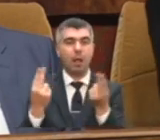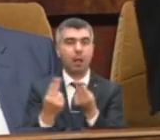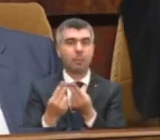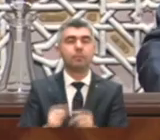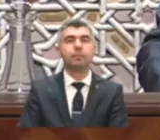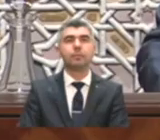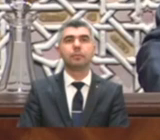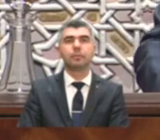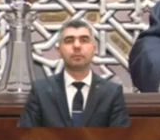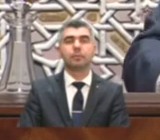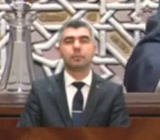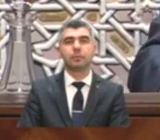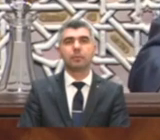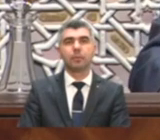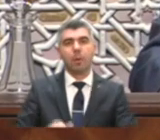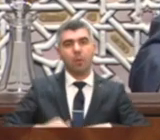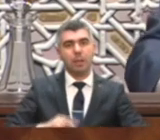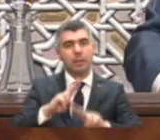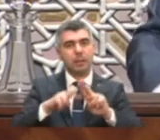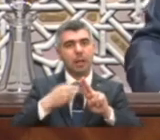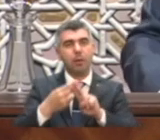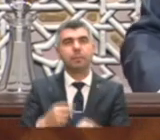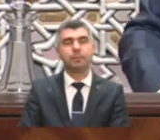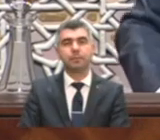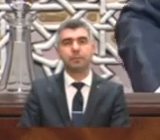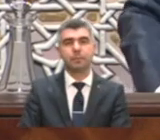شكرا سيد الوزير، تفضلوا.